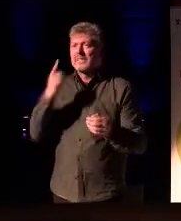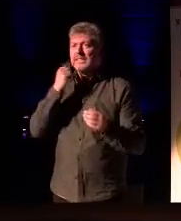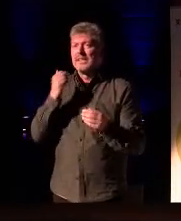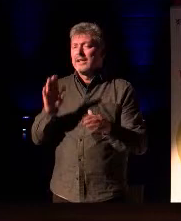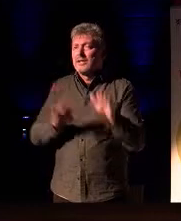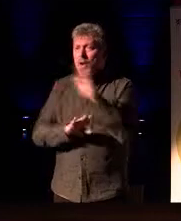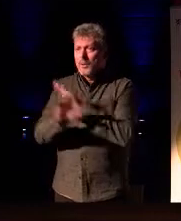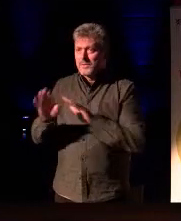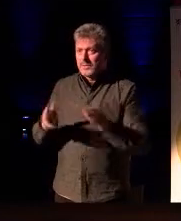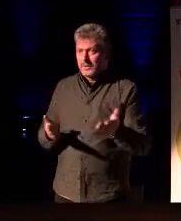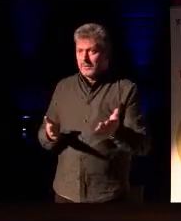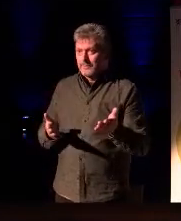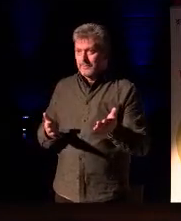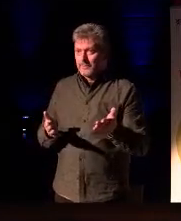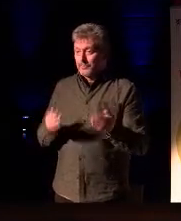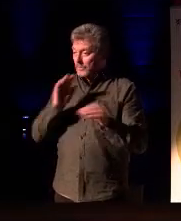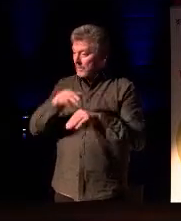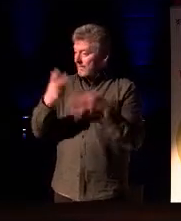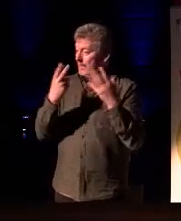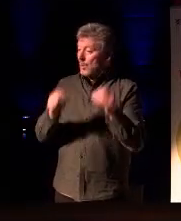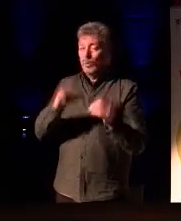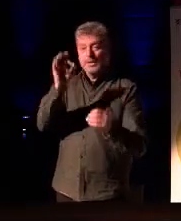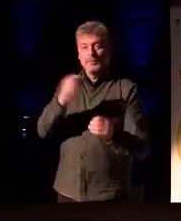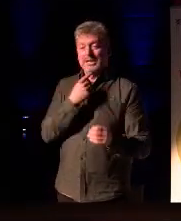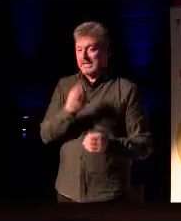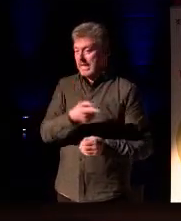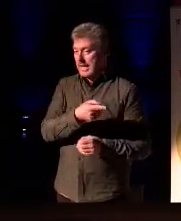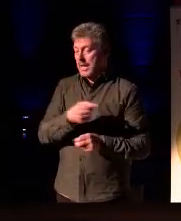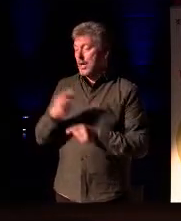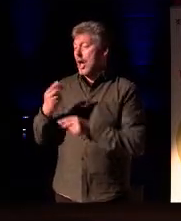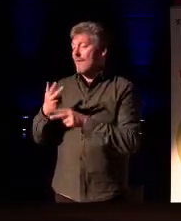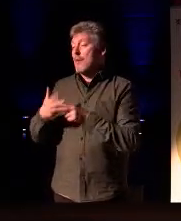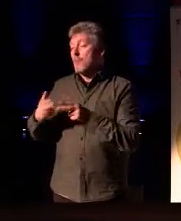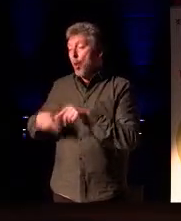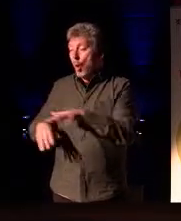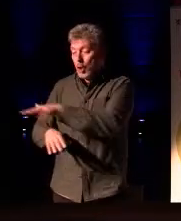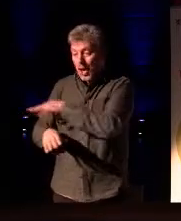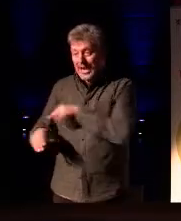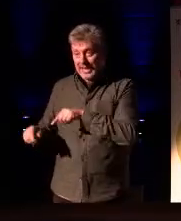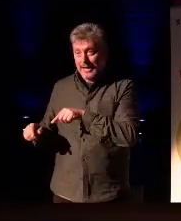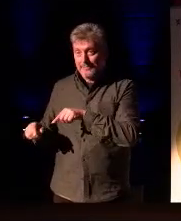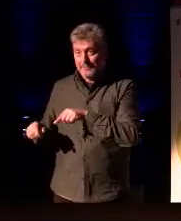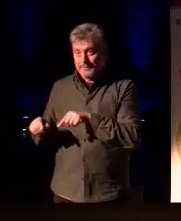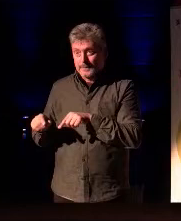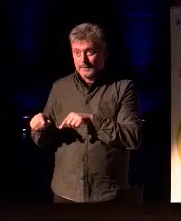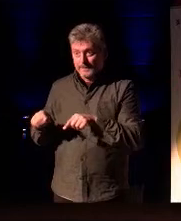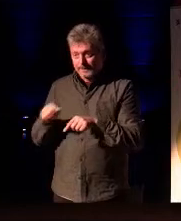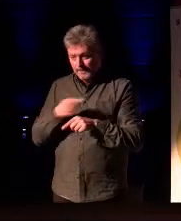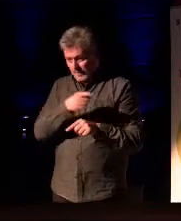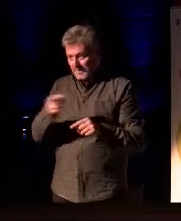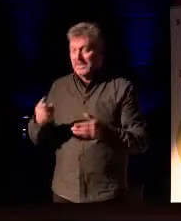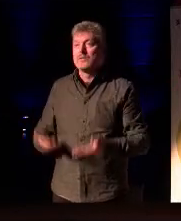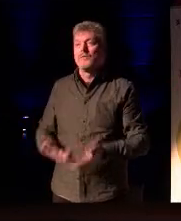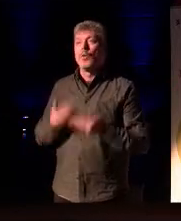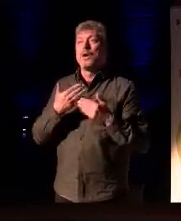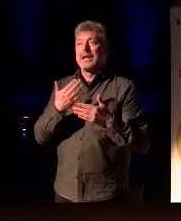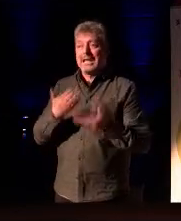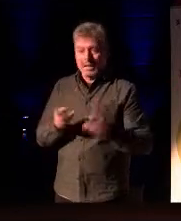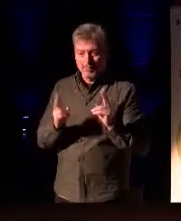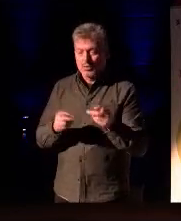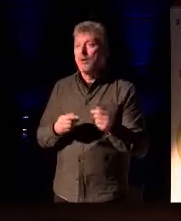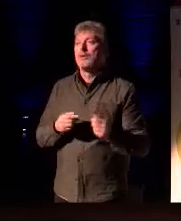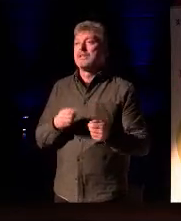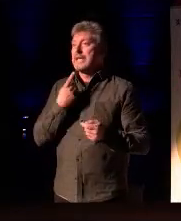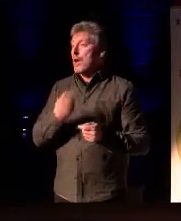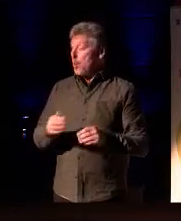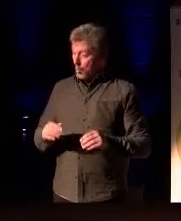er god, så svarer over 80% av de pårørende og de som får hjelpen at de opplever å få god hjelp. Så det